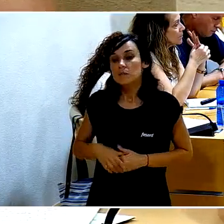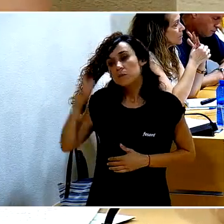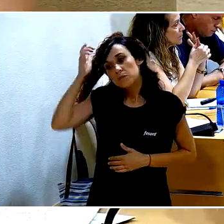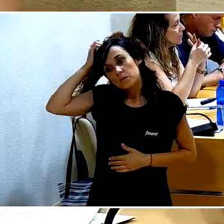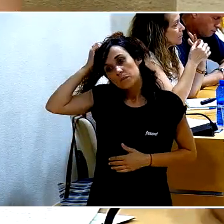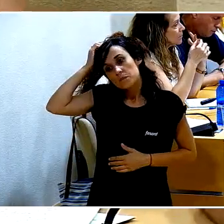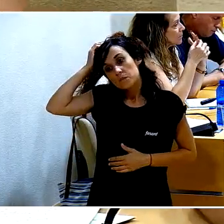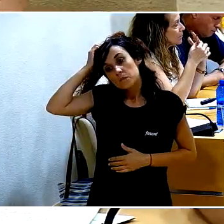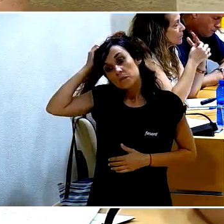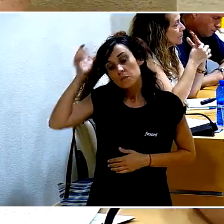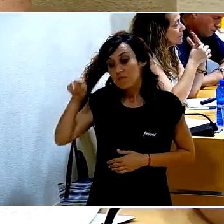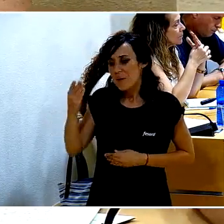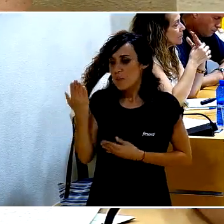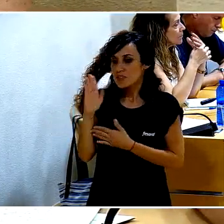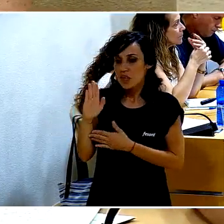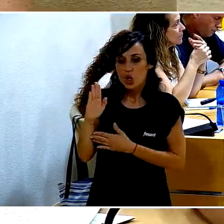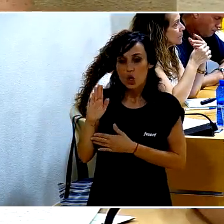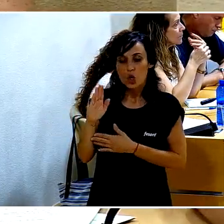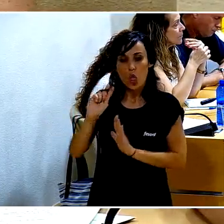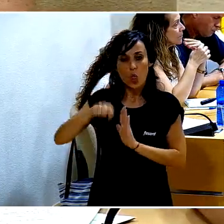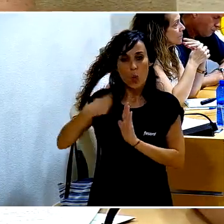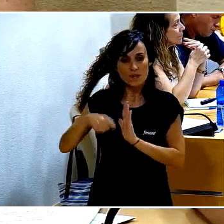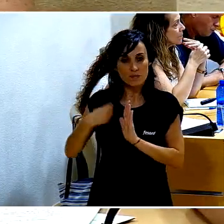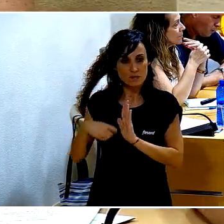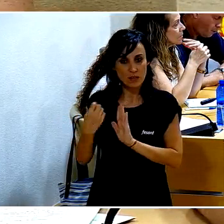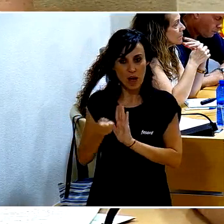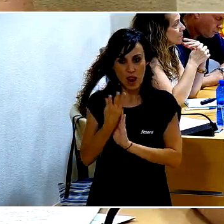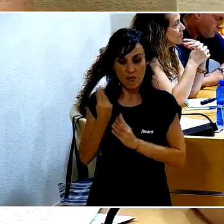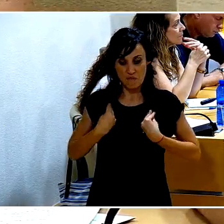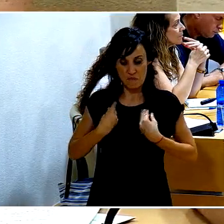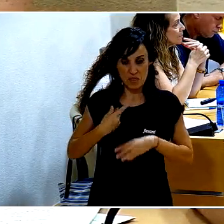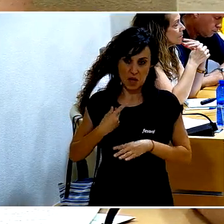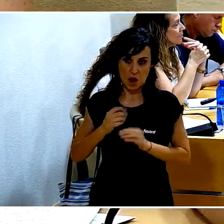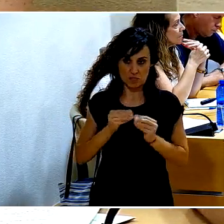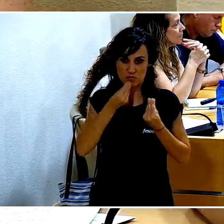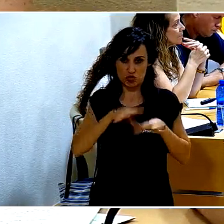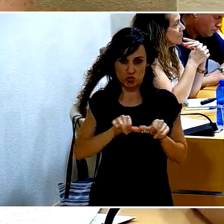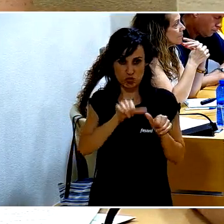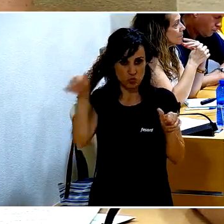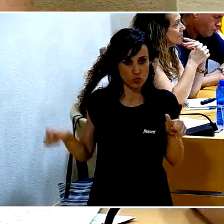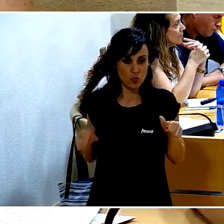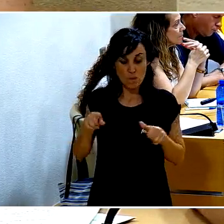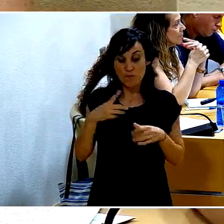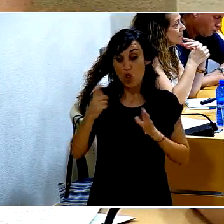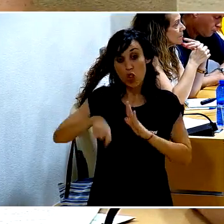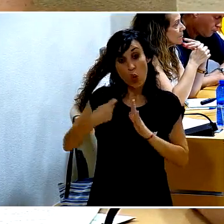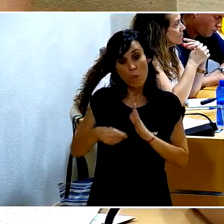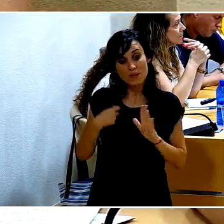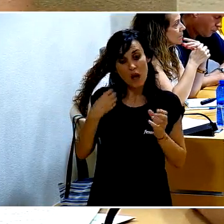Va fer la presentació del documental que recull la seva vida. En el documental conta com